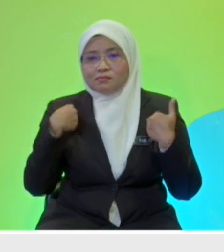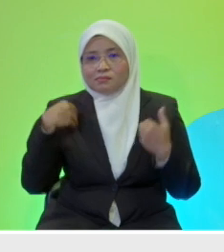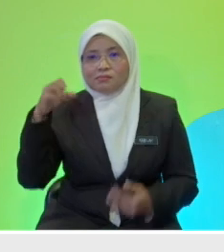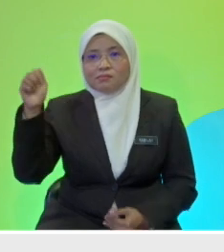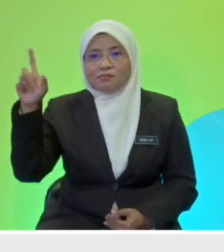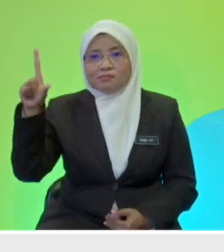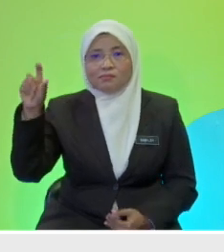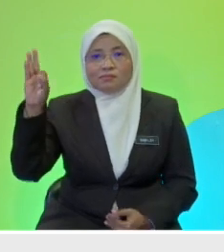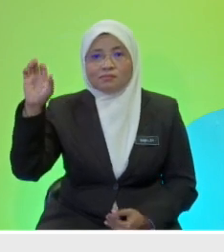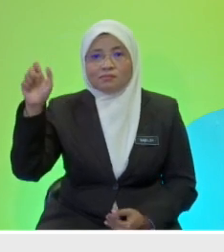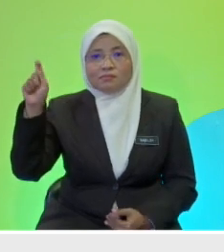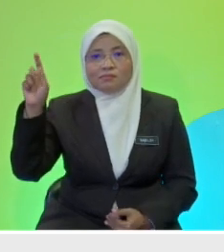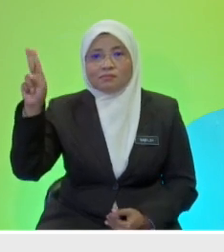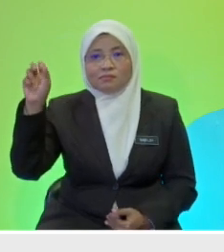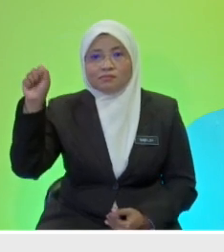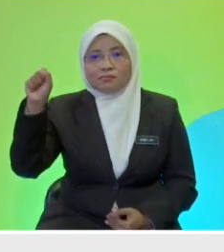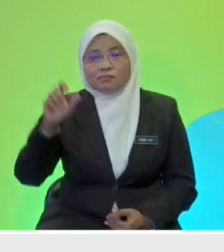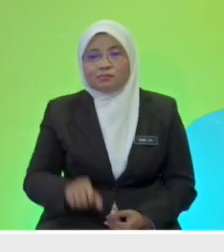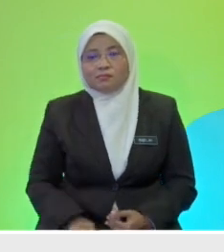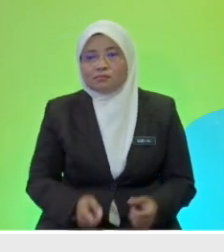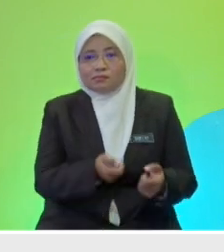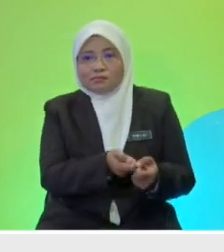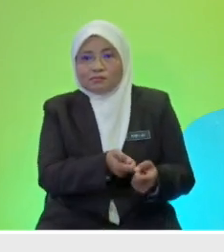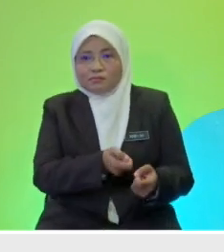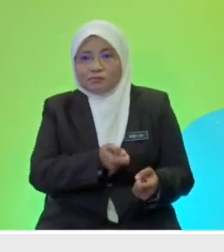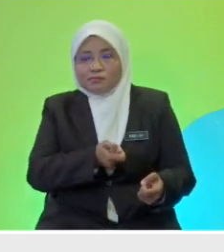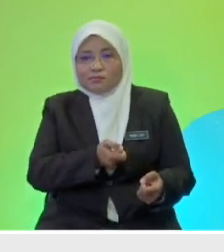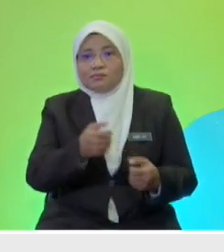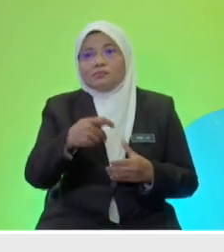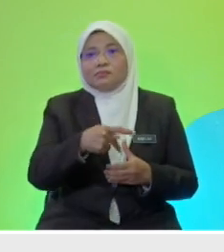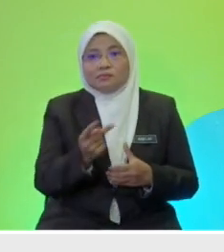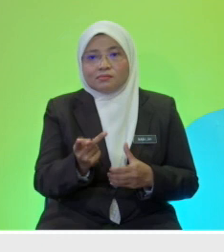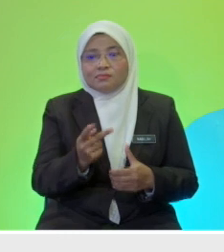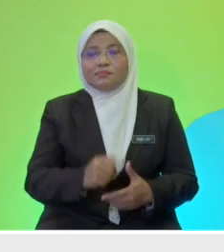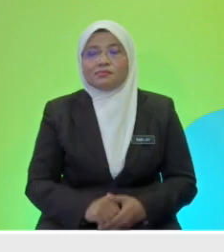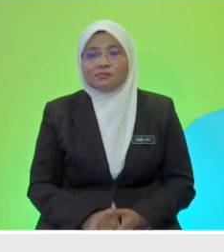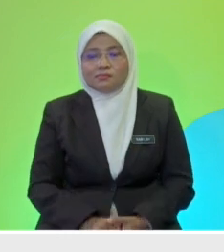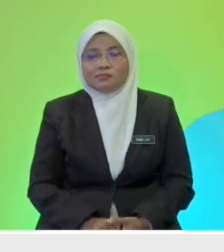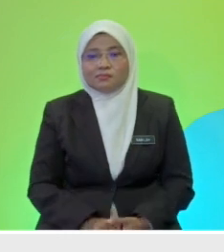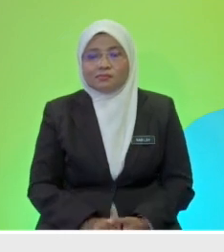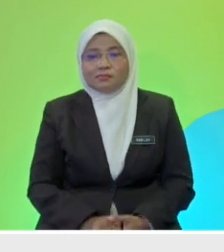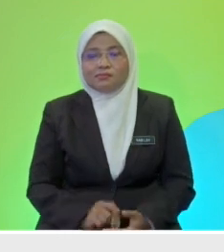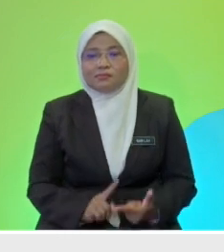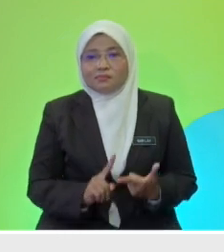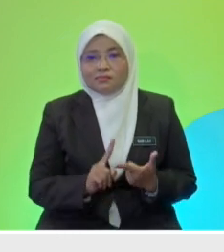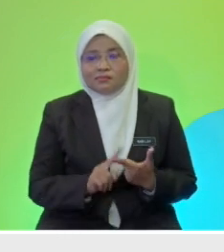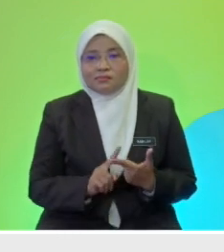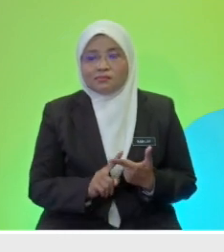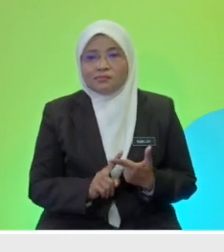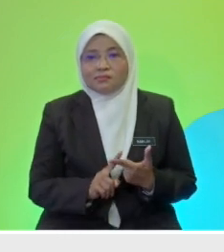sampai di ekstrak keluar maksudnya dah dijaruni masukkan tadi so kita tadi jarum tadi kita dapatkan